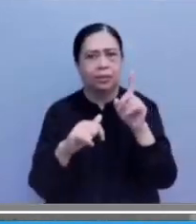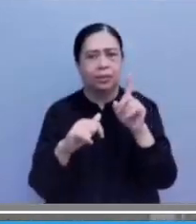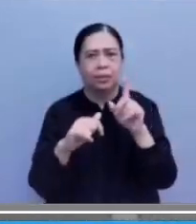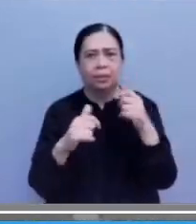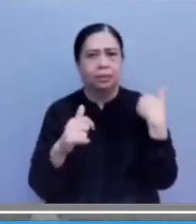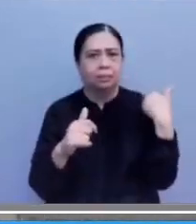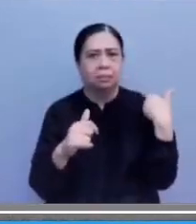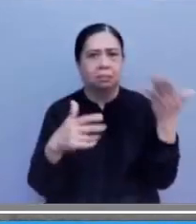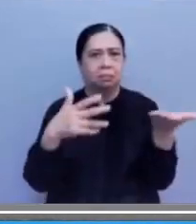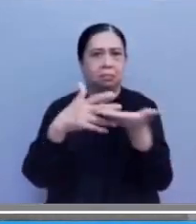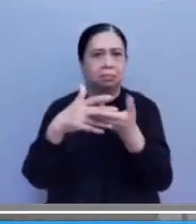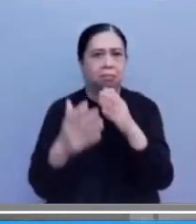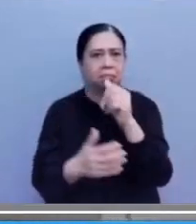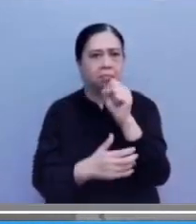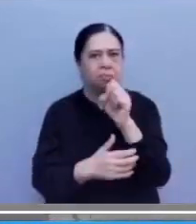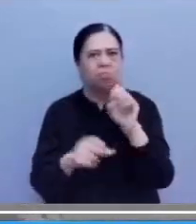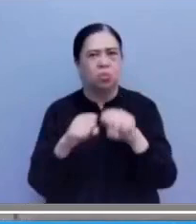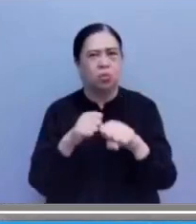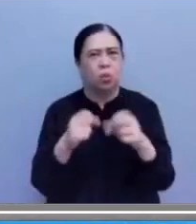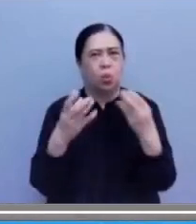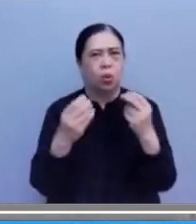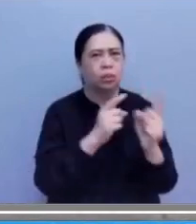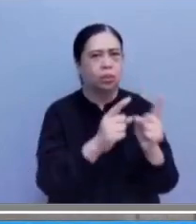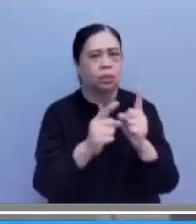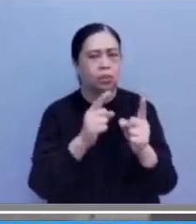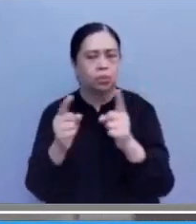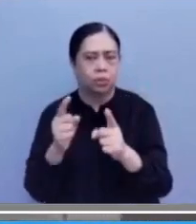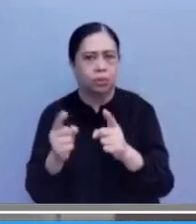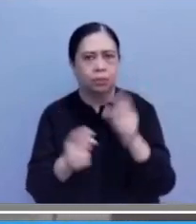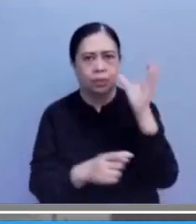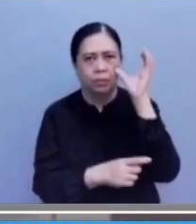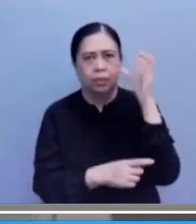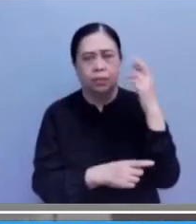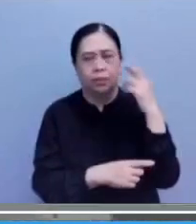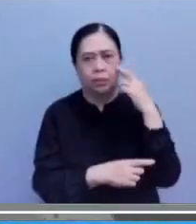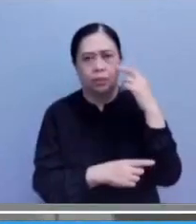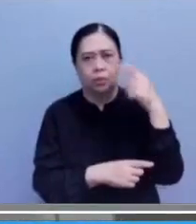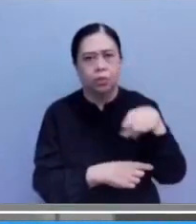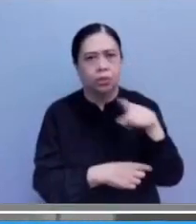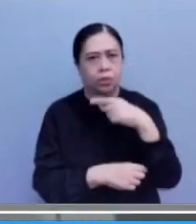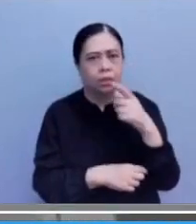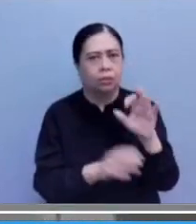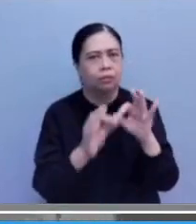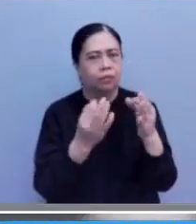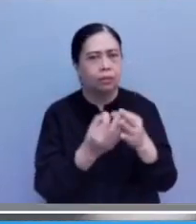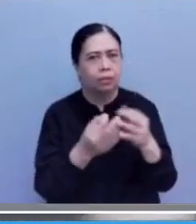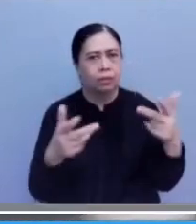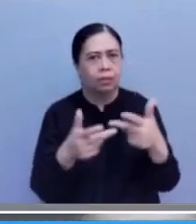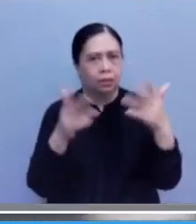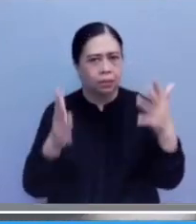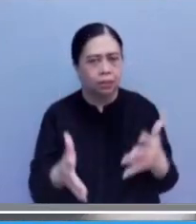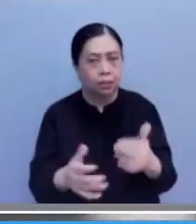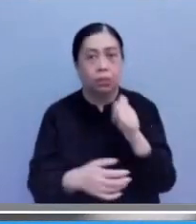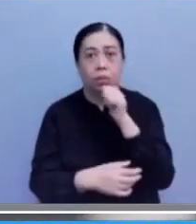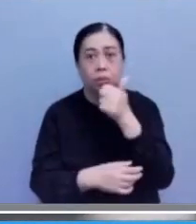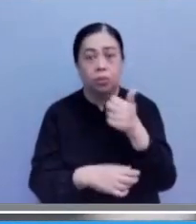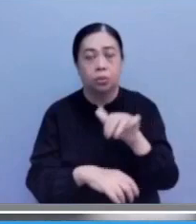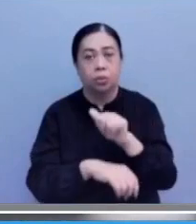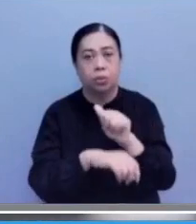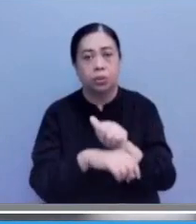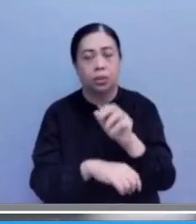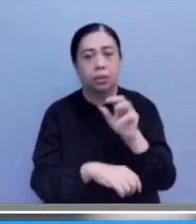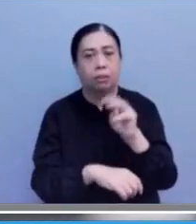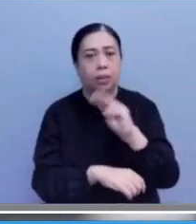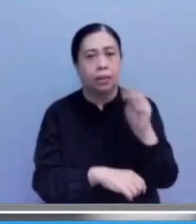reklamo, kaya gusto raw makausap agad ni Remulla ang mga pamilya ng mga sabungero. Bukas itinakda po ng Manila Regional Trial Court